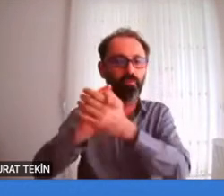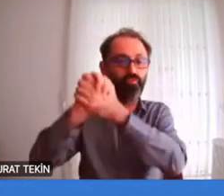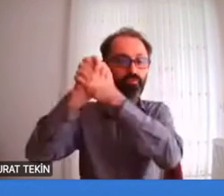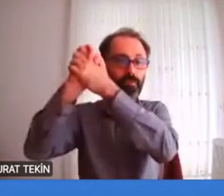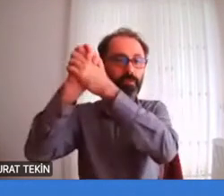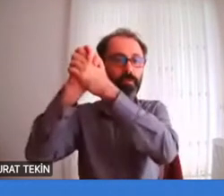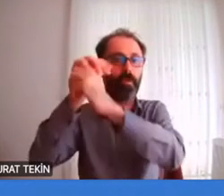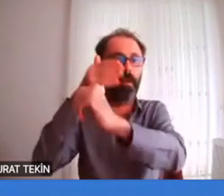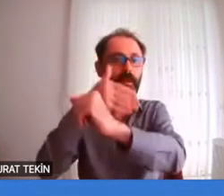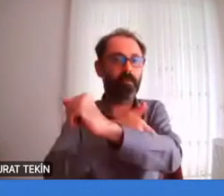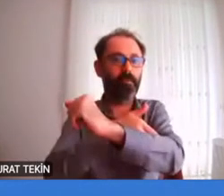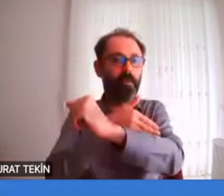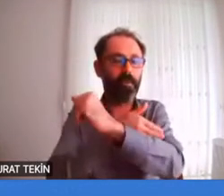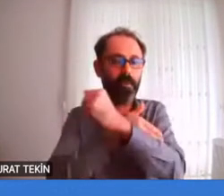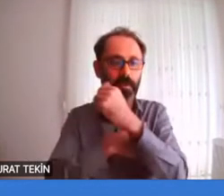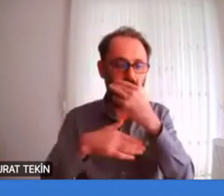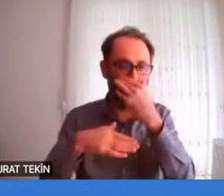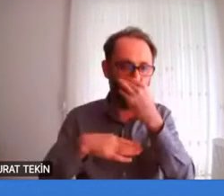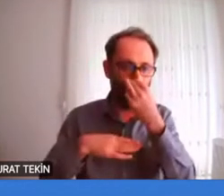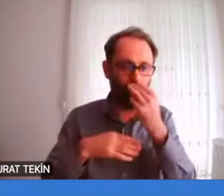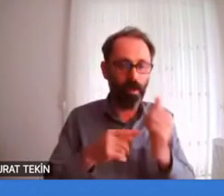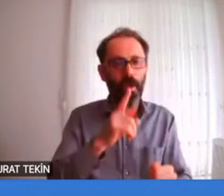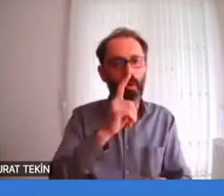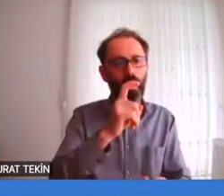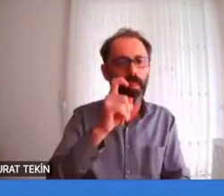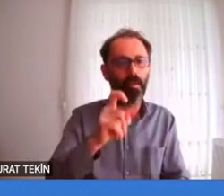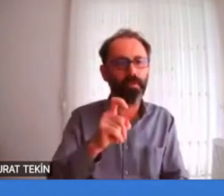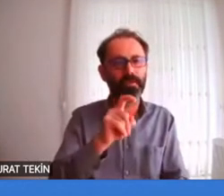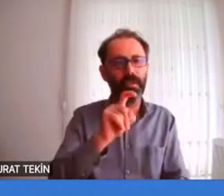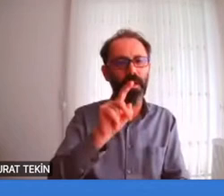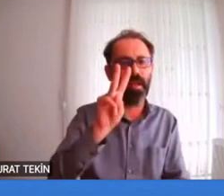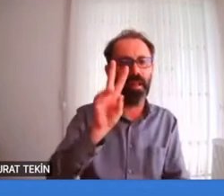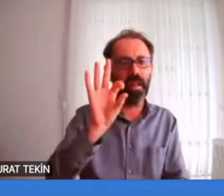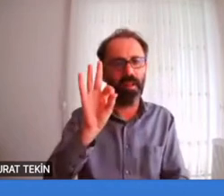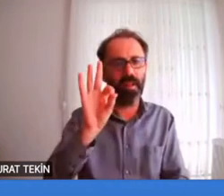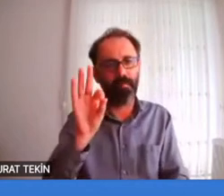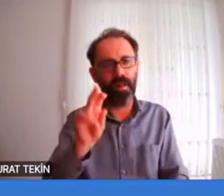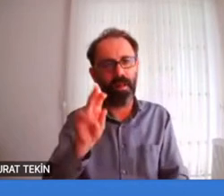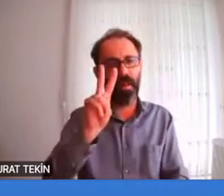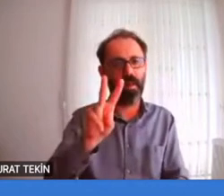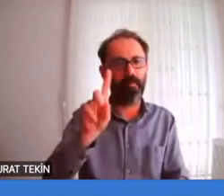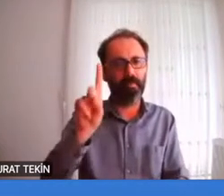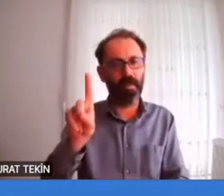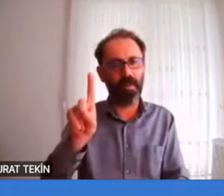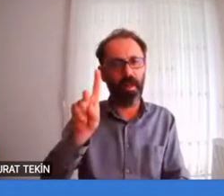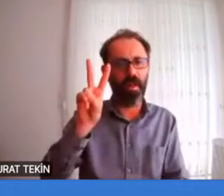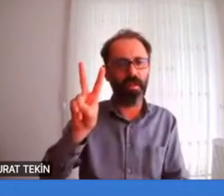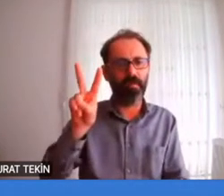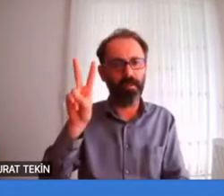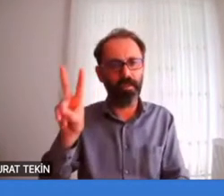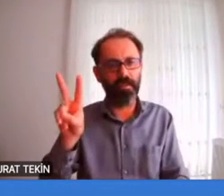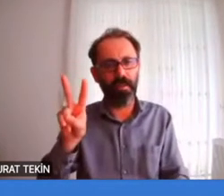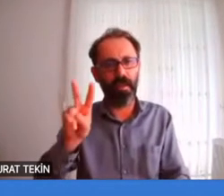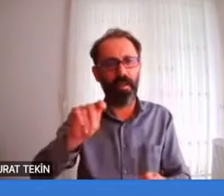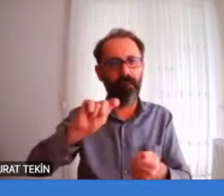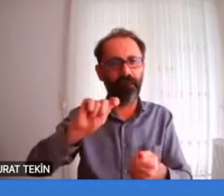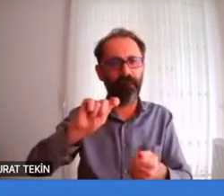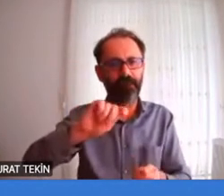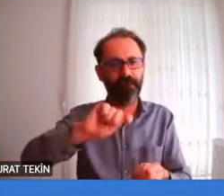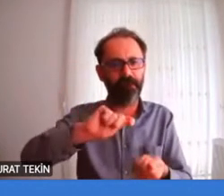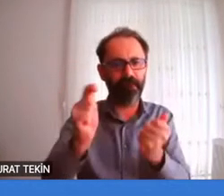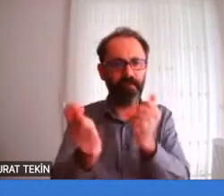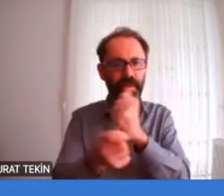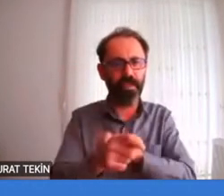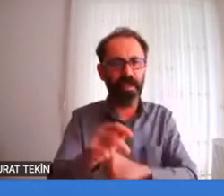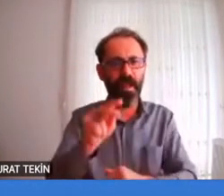17, 18, 19, 20, 21 yaşında, 27, 28 yaşında. En büyüğümüz 28 yaşında.